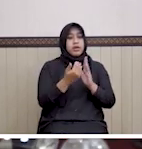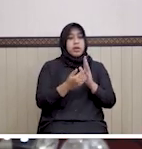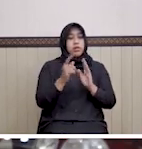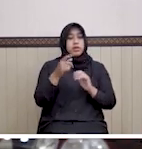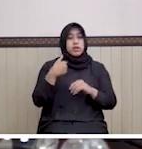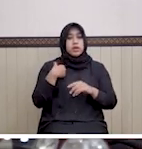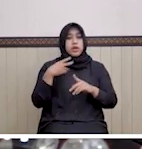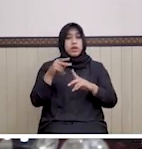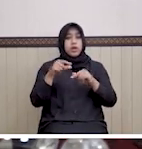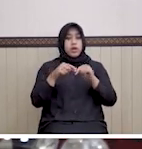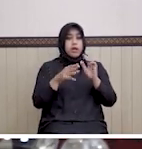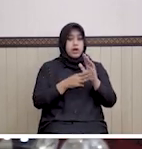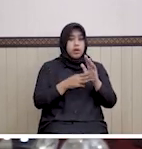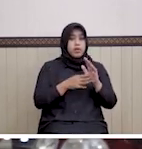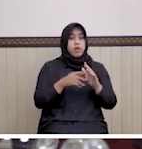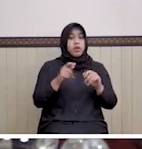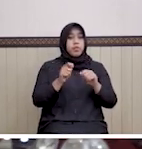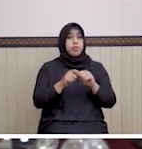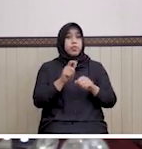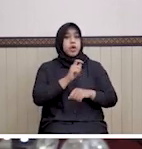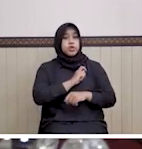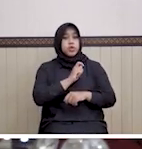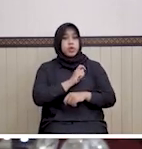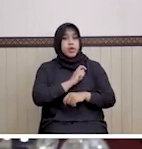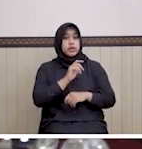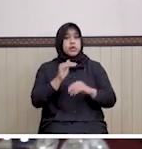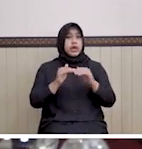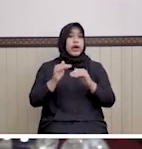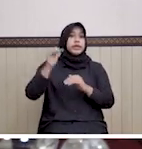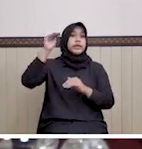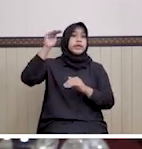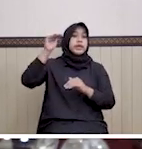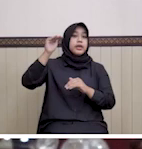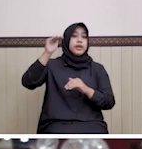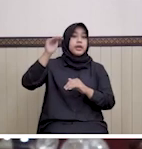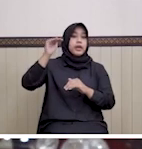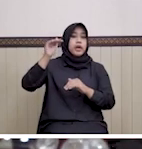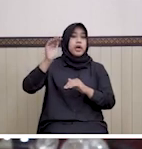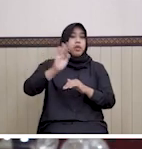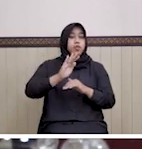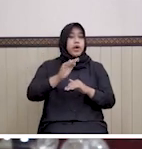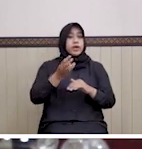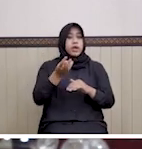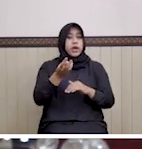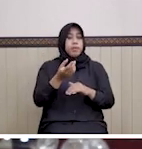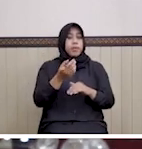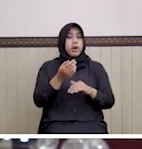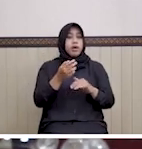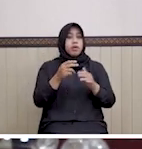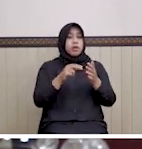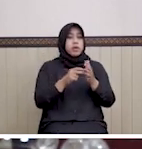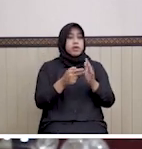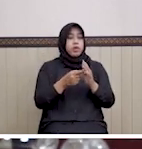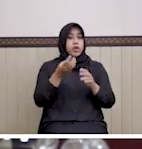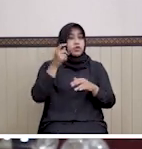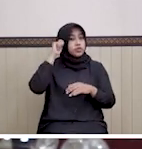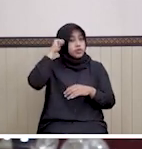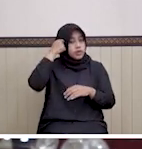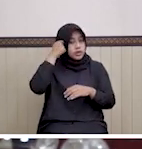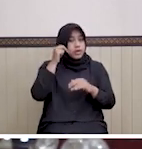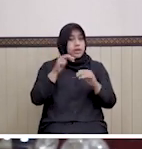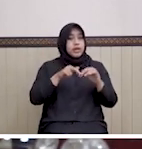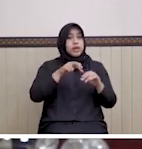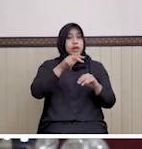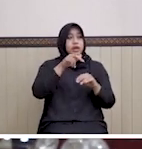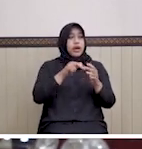ramma Darrel buat toilet-toilet dia buat tinggi-tinggi bukanya gampang malah susah naiknya Iyo artinya